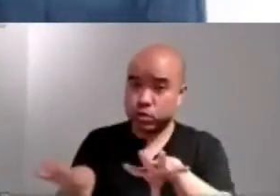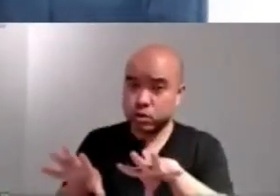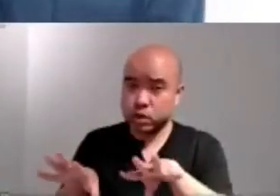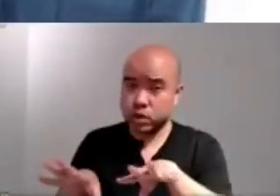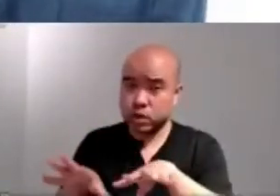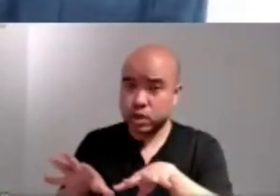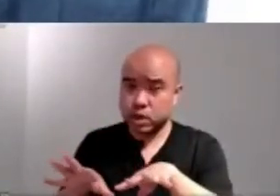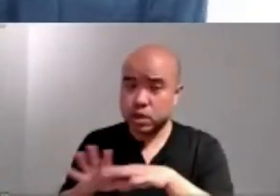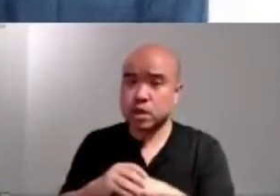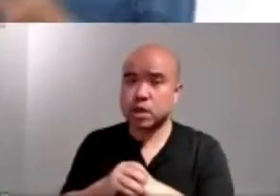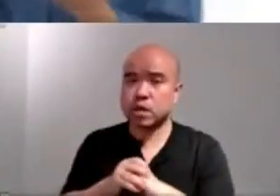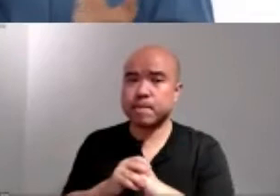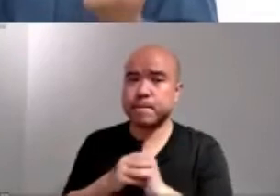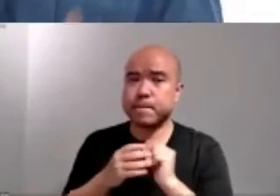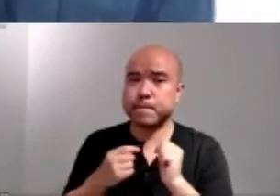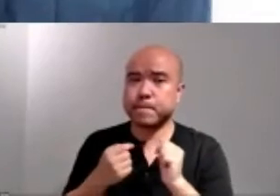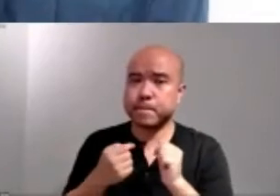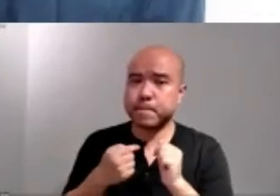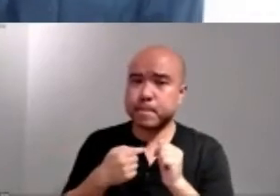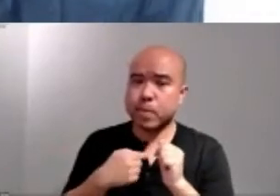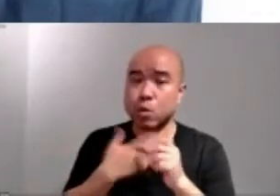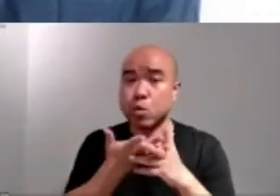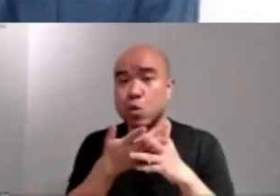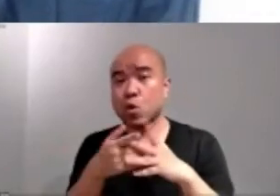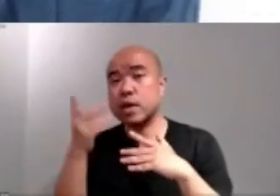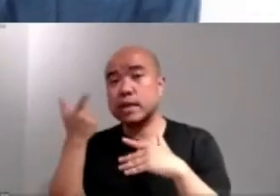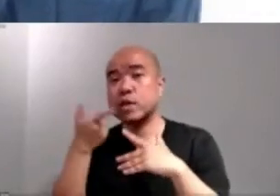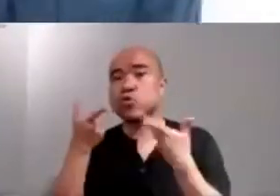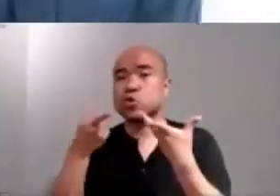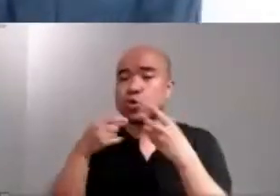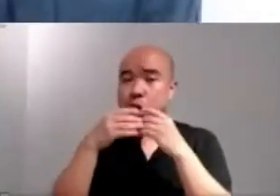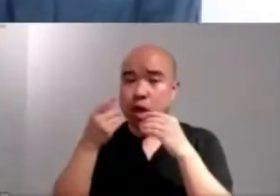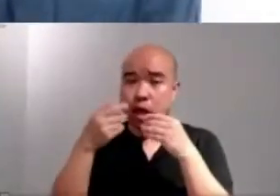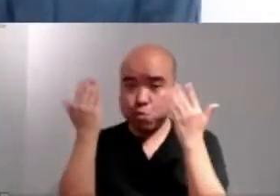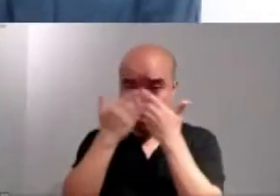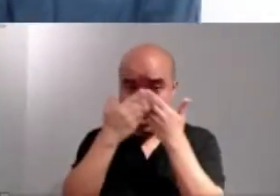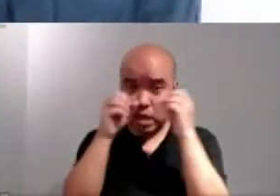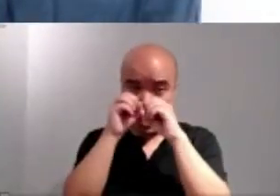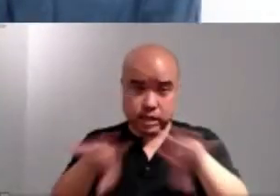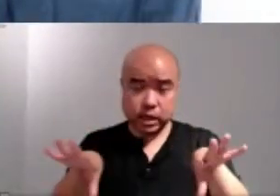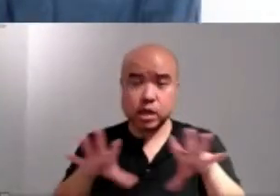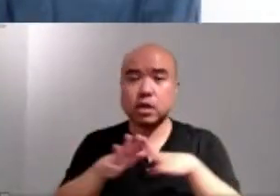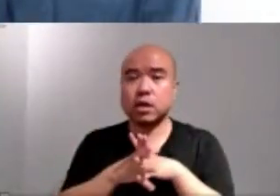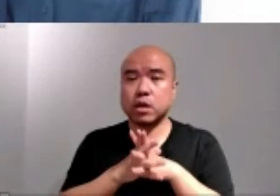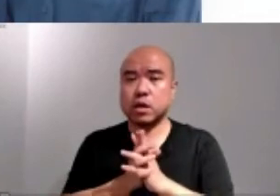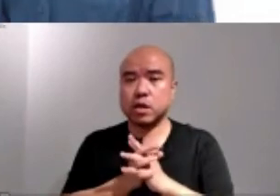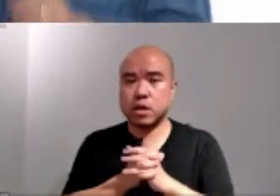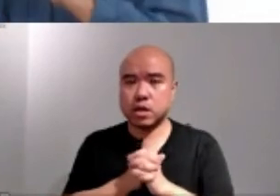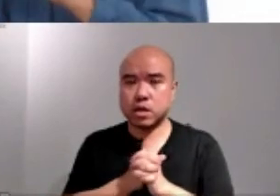啦，咁啊所以有熟悉喺媒體方面嘅方法啦。跟住咁同埋我哋都覺得係一個